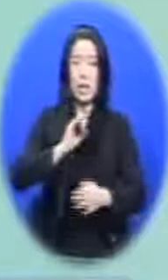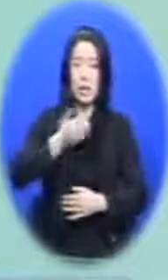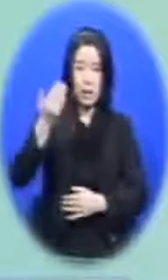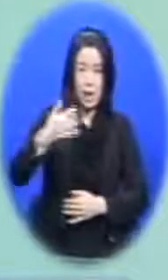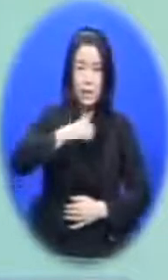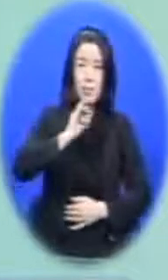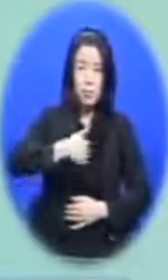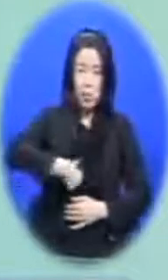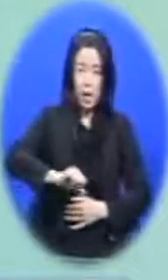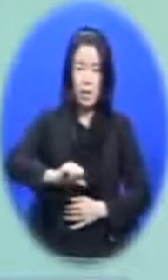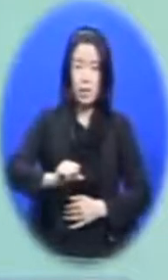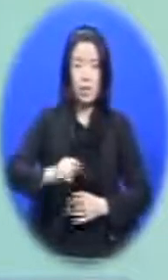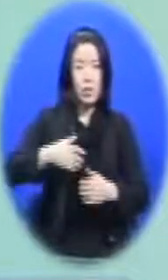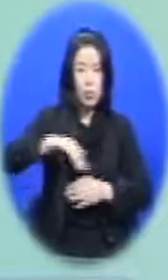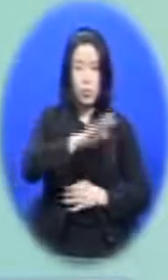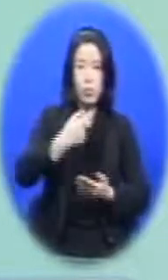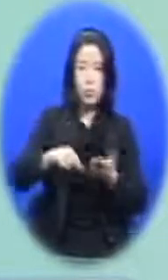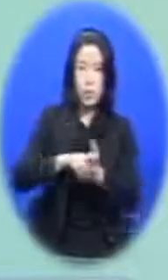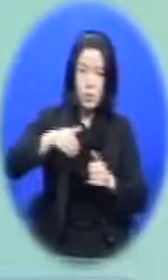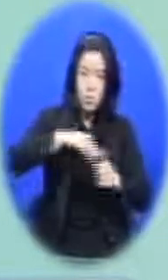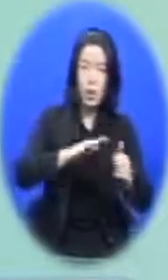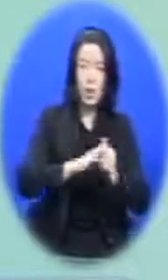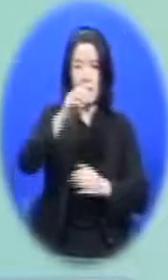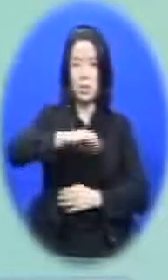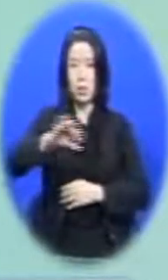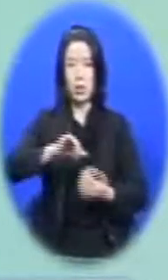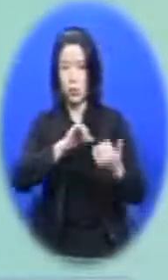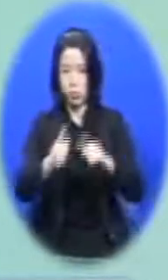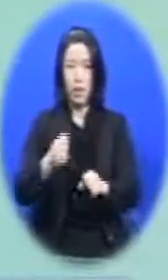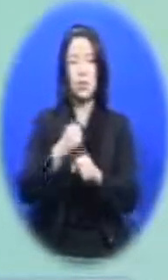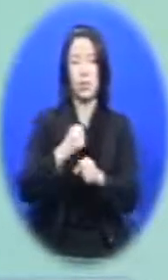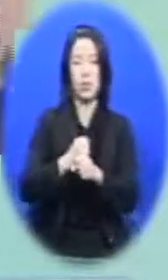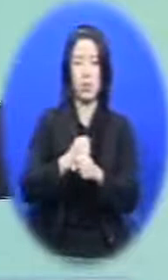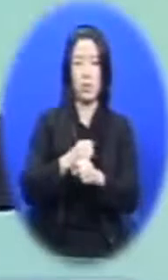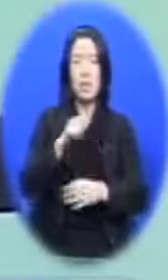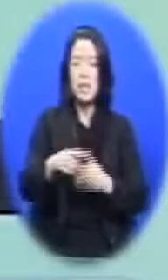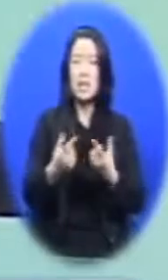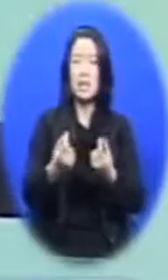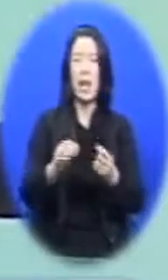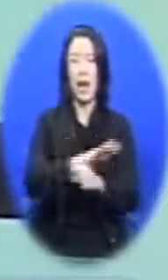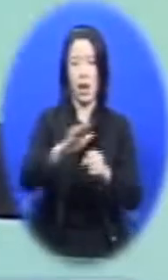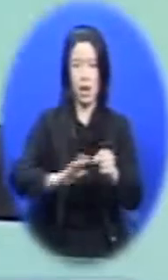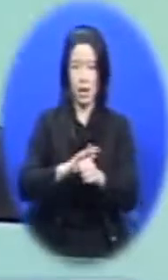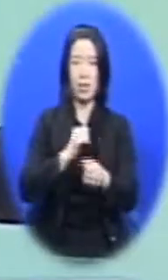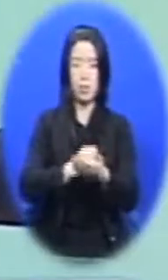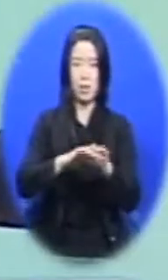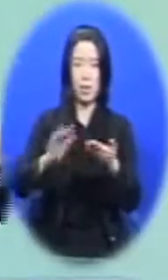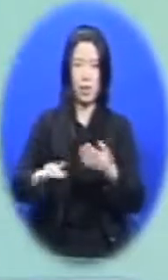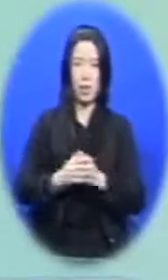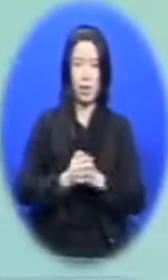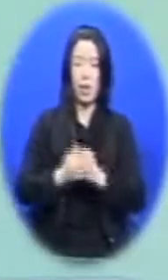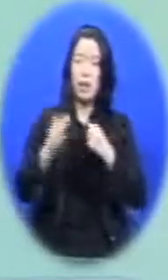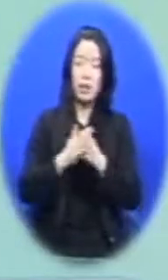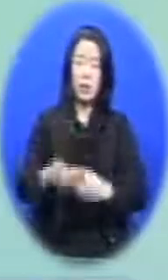독생자를 우리를 위해 대신 보내셔서 십자가에 죽게 하신, 이게 사랑이라는 거예요.